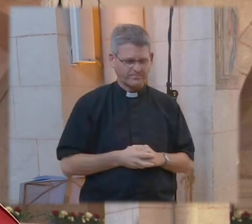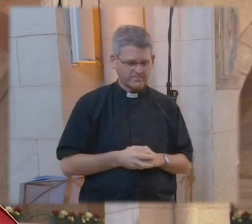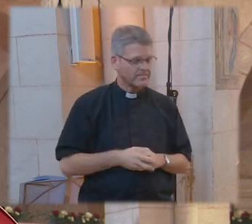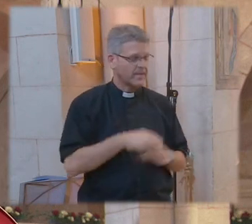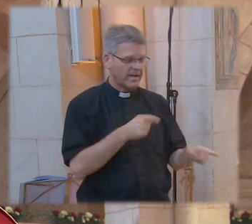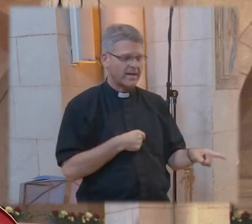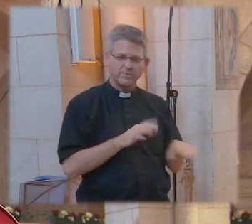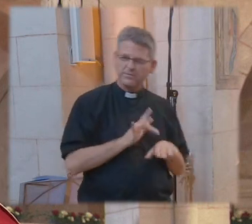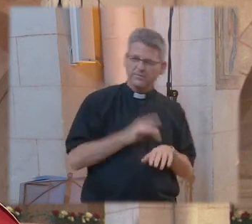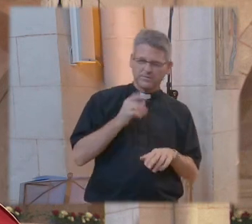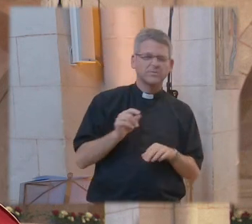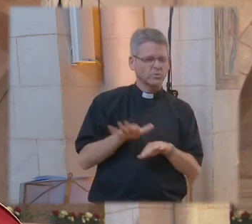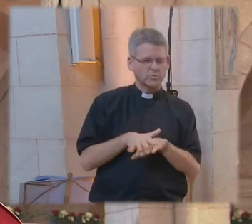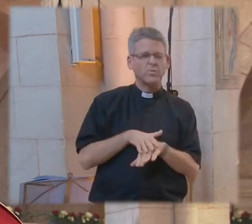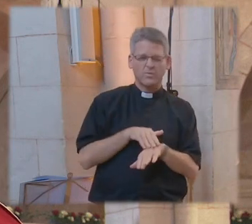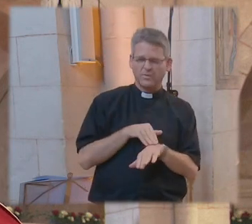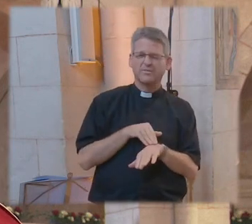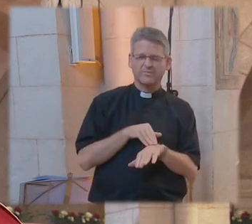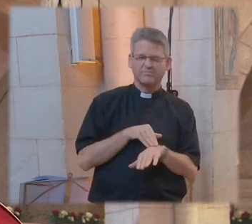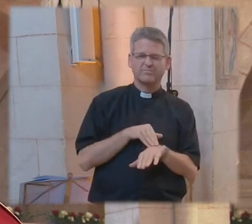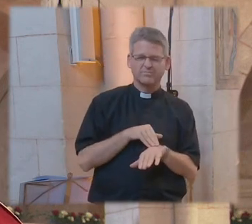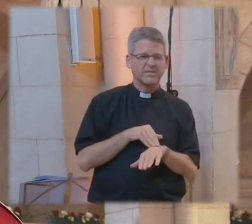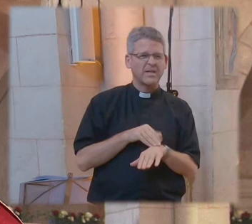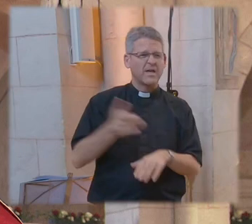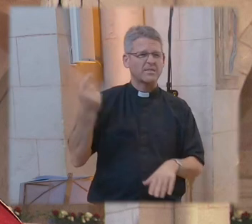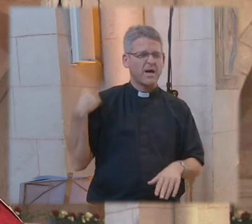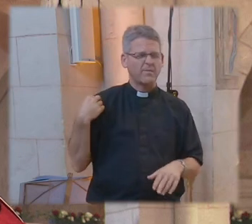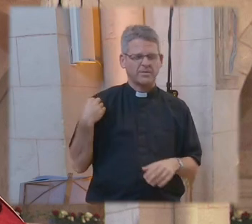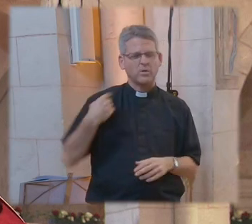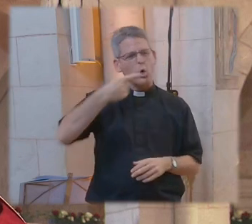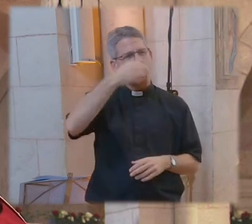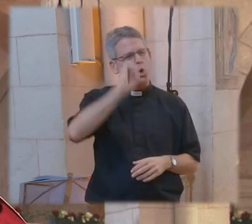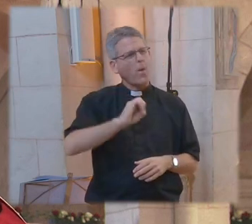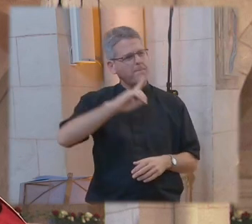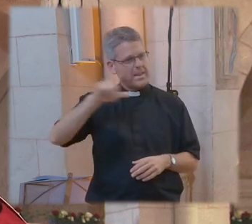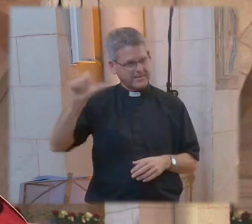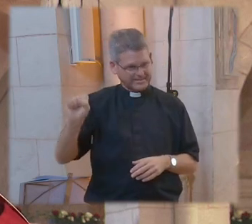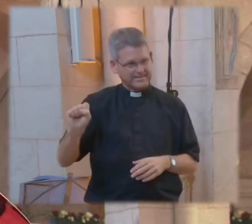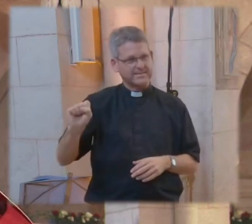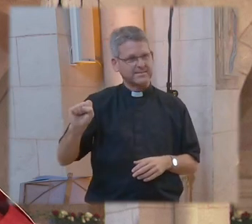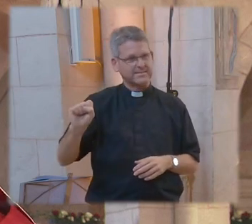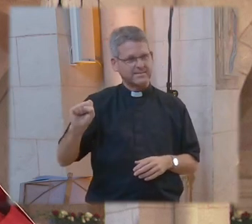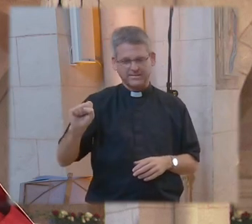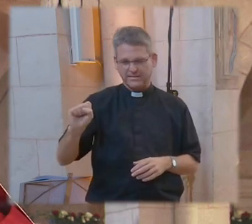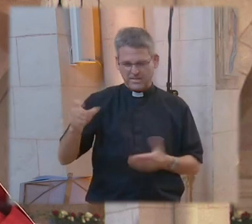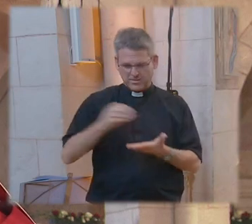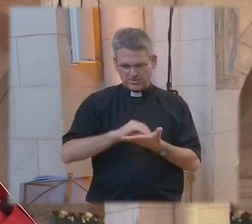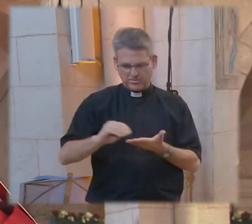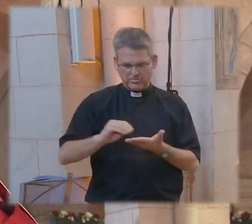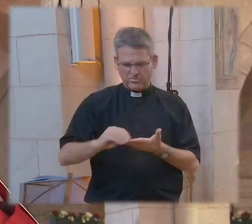hat sensibel verspürt, was der Propagandaminister Goebbels in seinem Tagebuch hemmungslos notiert